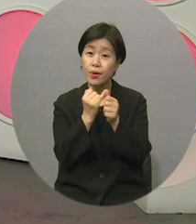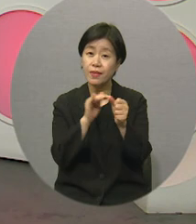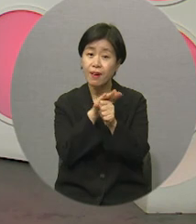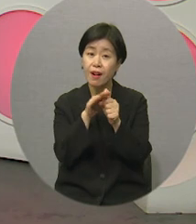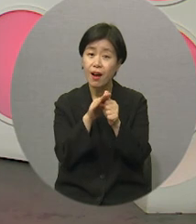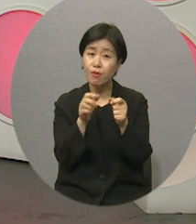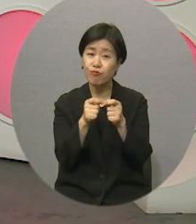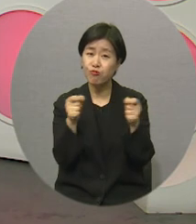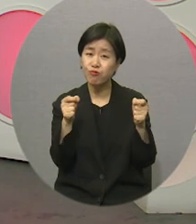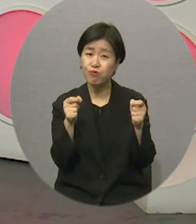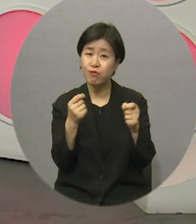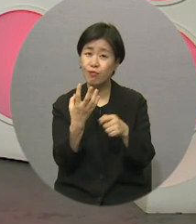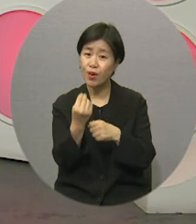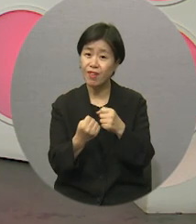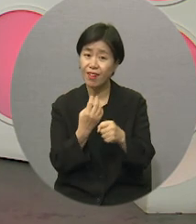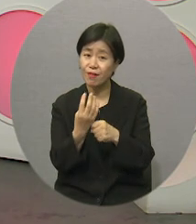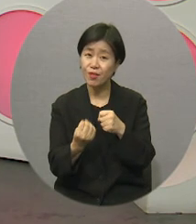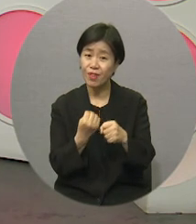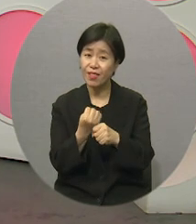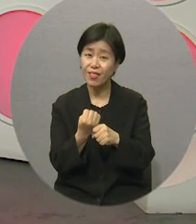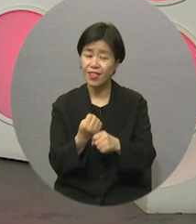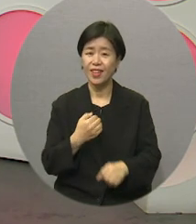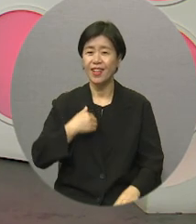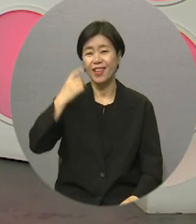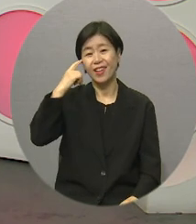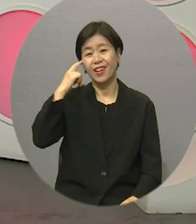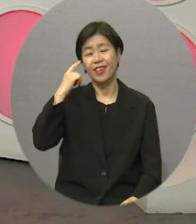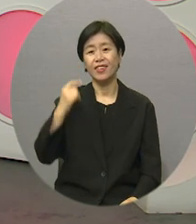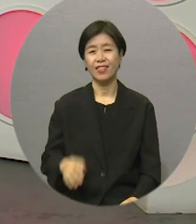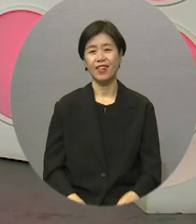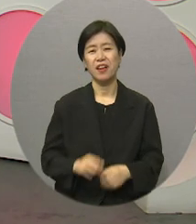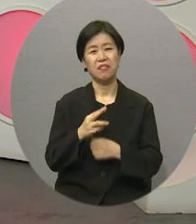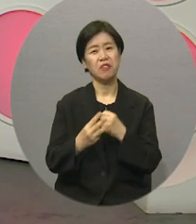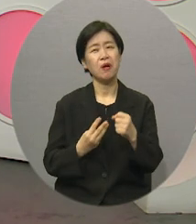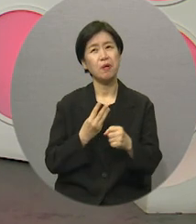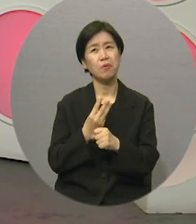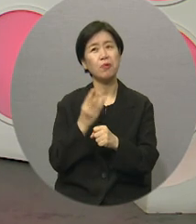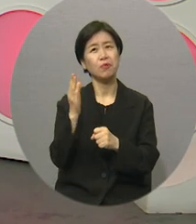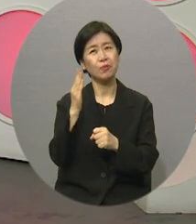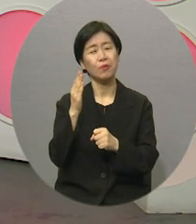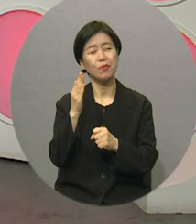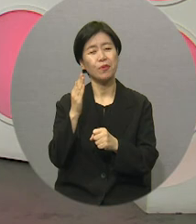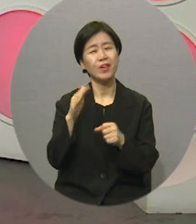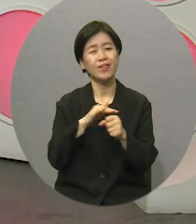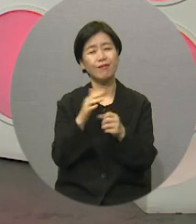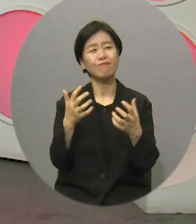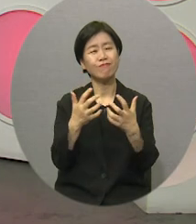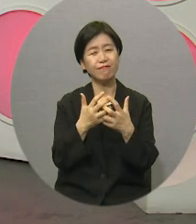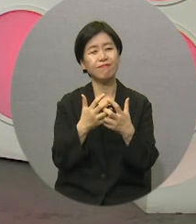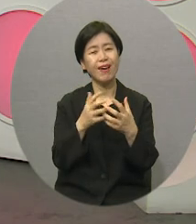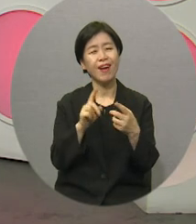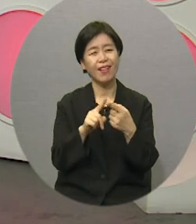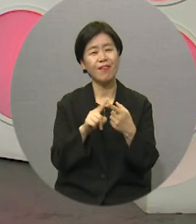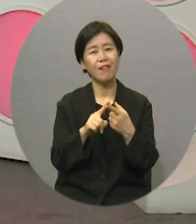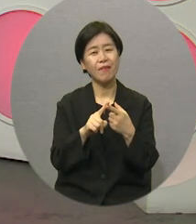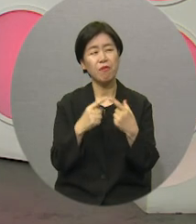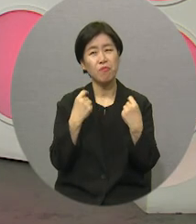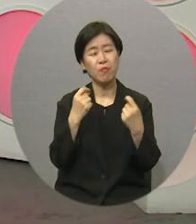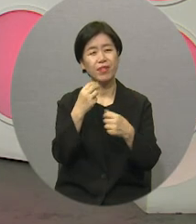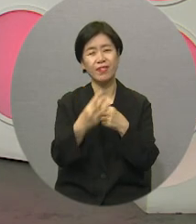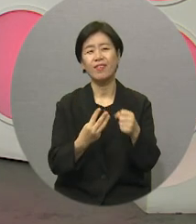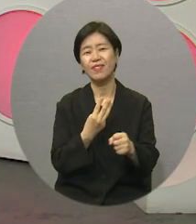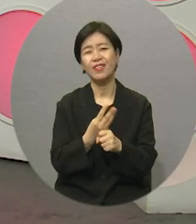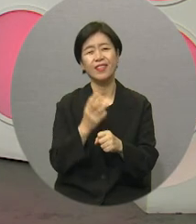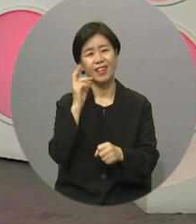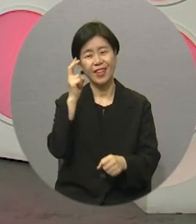그 전 개인적이에요. 네, 개인적으로. 네. 신혼. 3년 정도 지금. 3년이 신혼이다. 예, 그 정도면 깨소금이